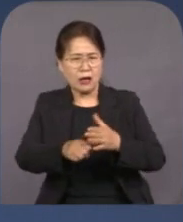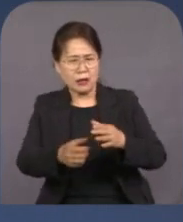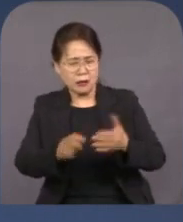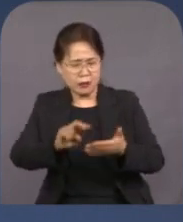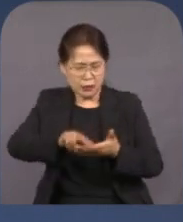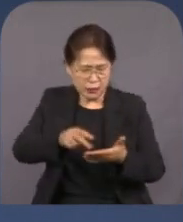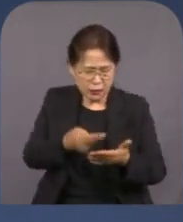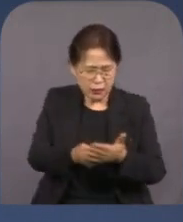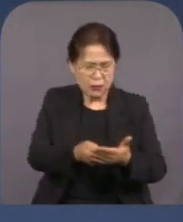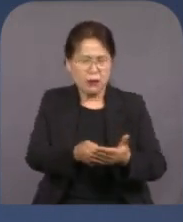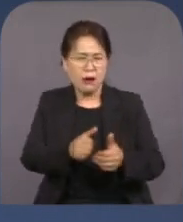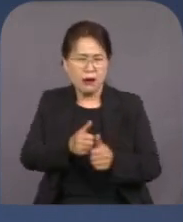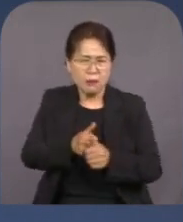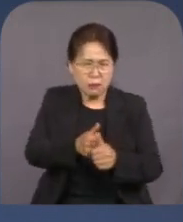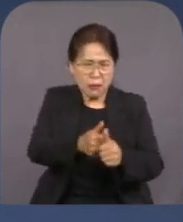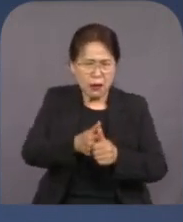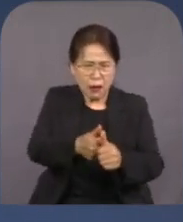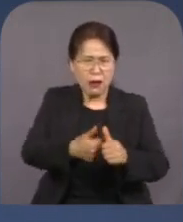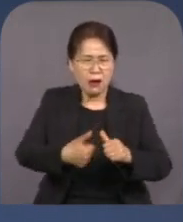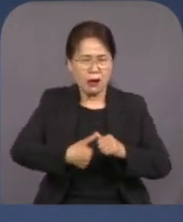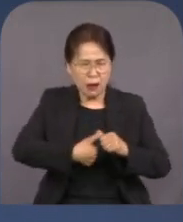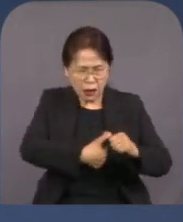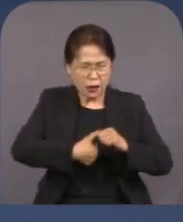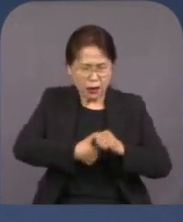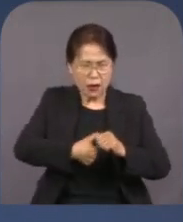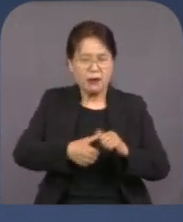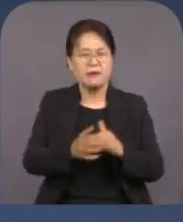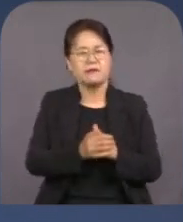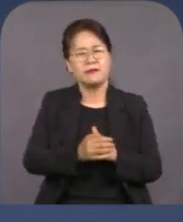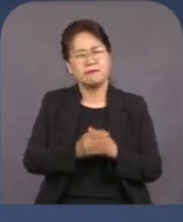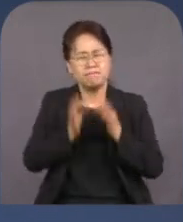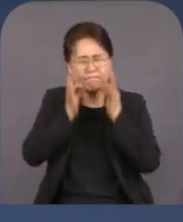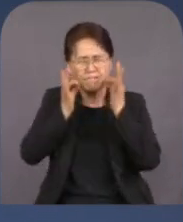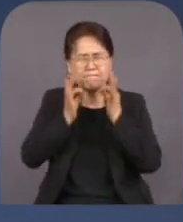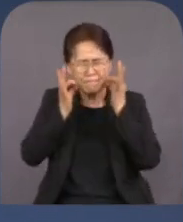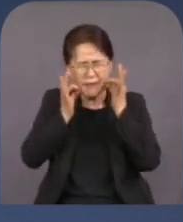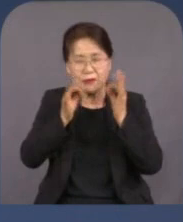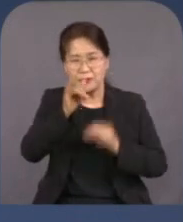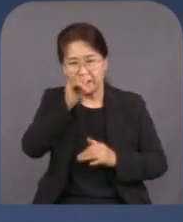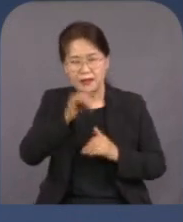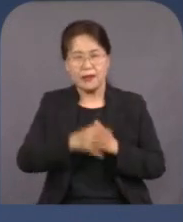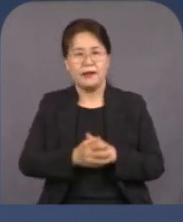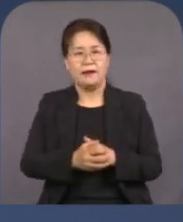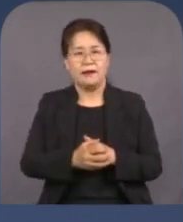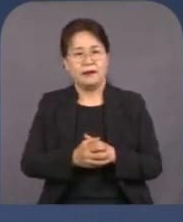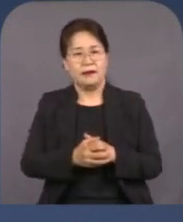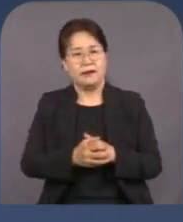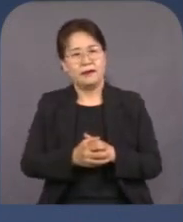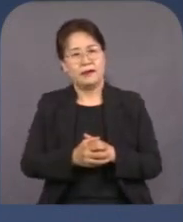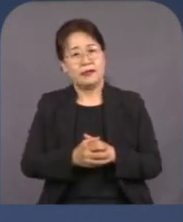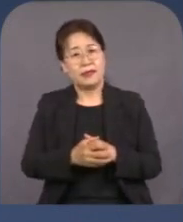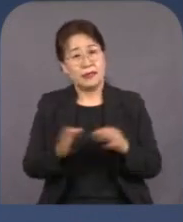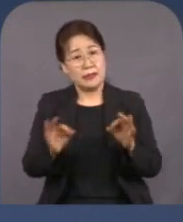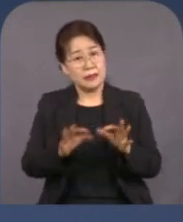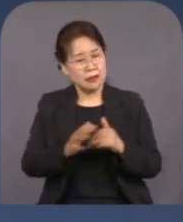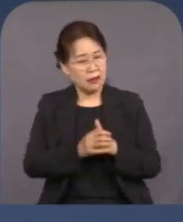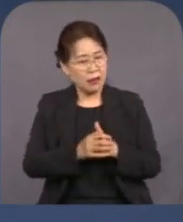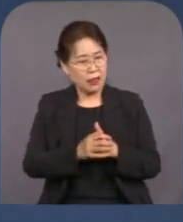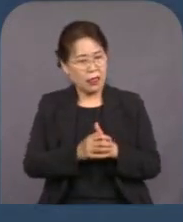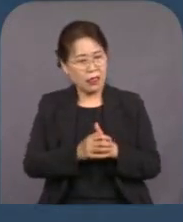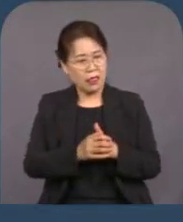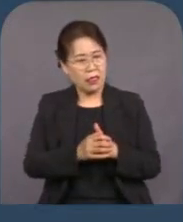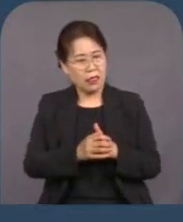서로를 막 밀어내고 쓰러뜨리기 위해서 안간힘을 쓰지요 그런데 그 순간 잠깐만 방심하게